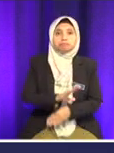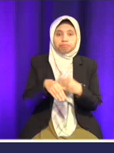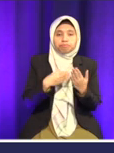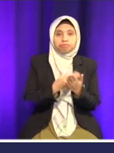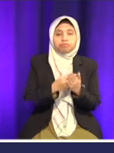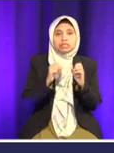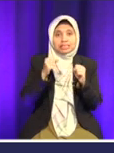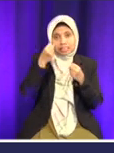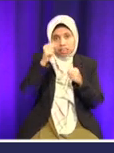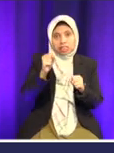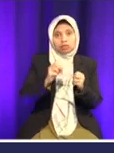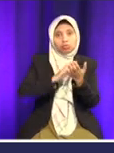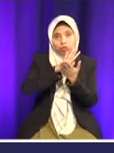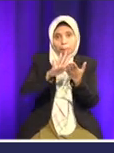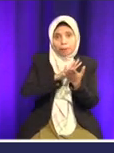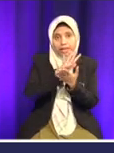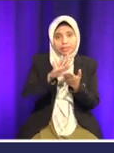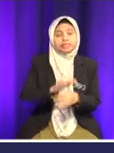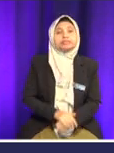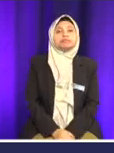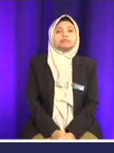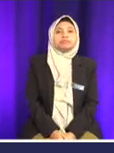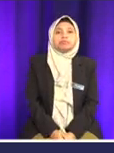untuk oke oke